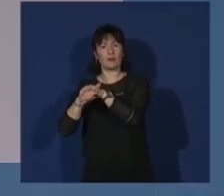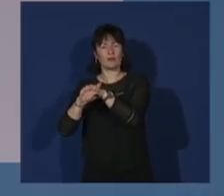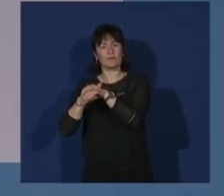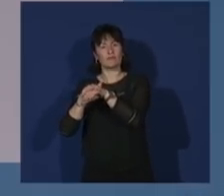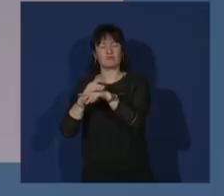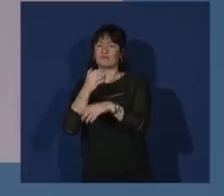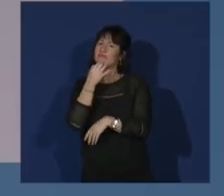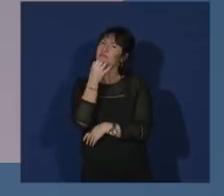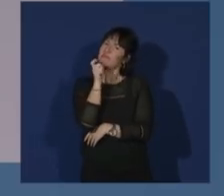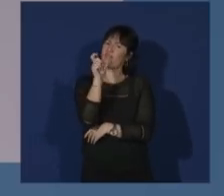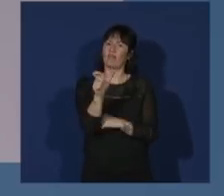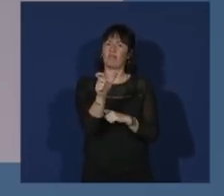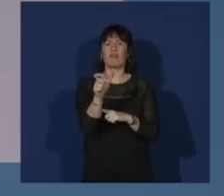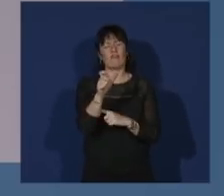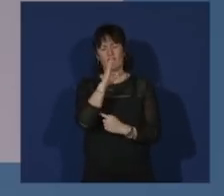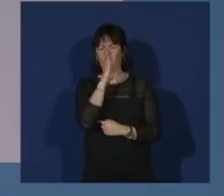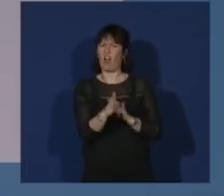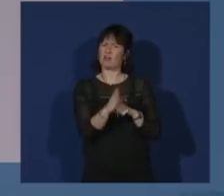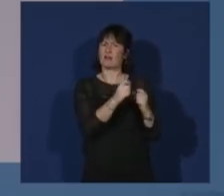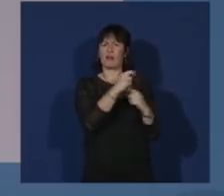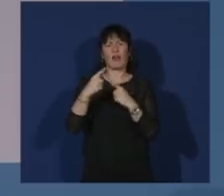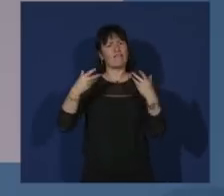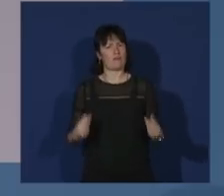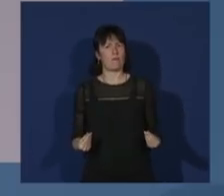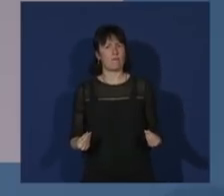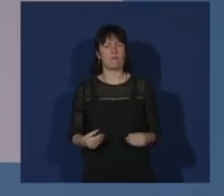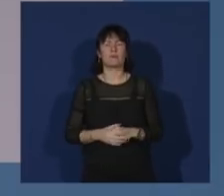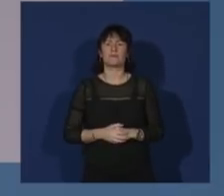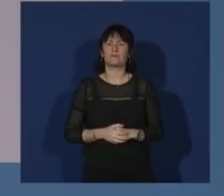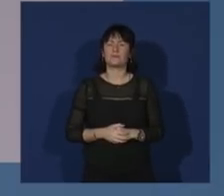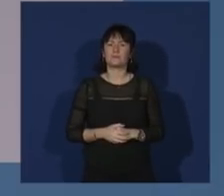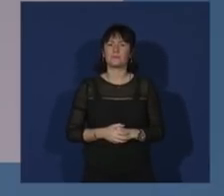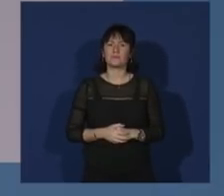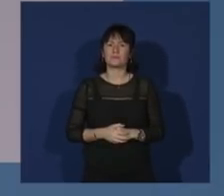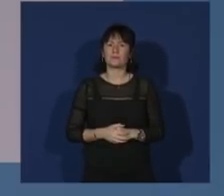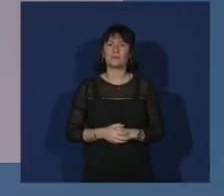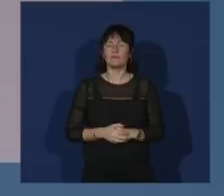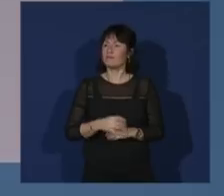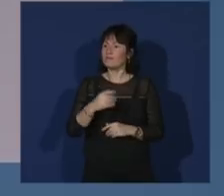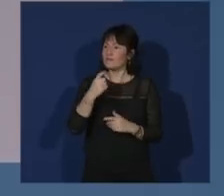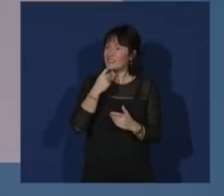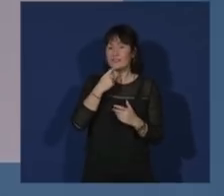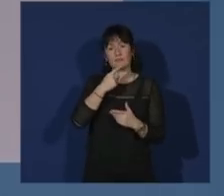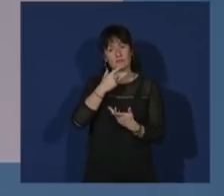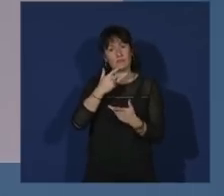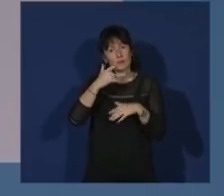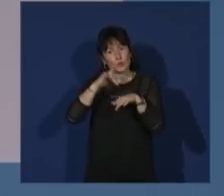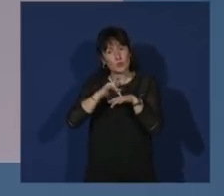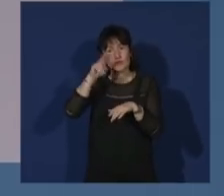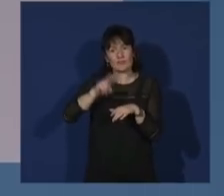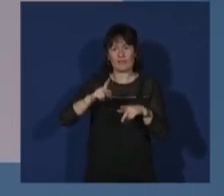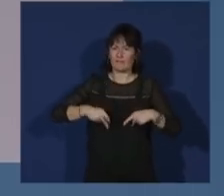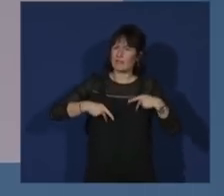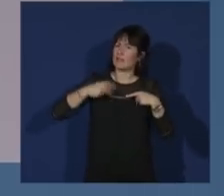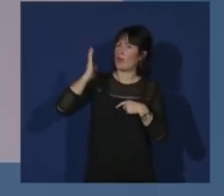sincérité, c'est une faiblesse, pour considérer que le fait d'avoir eu une vraie vie avant, et je vous rassure, je voudrais